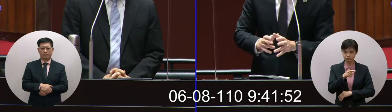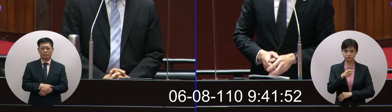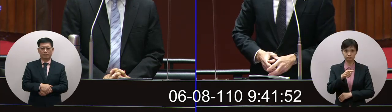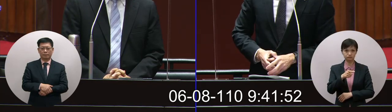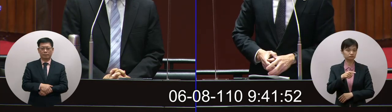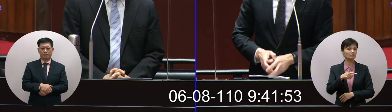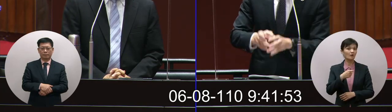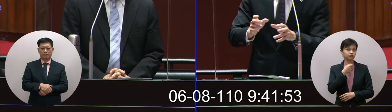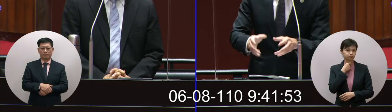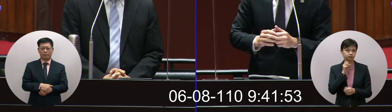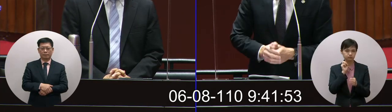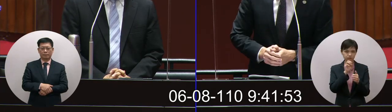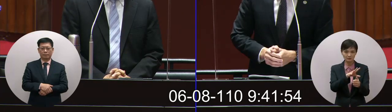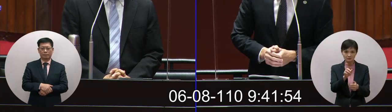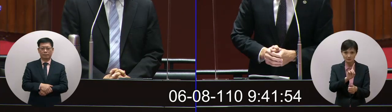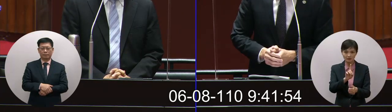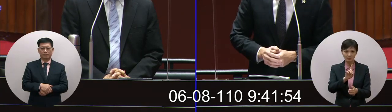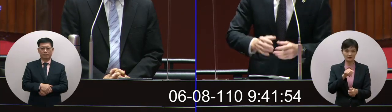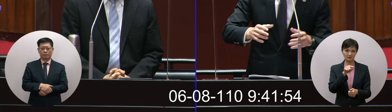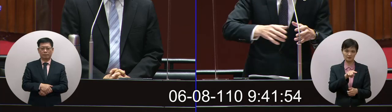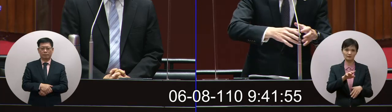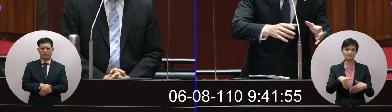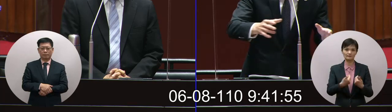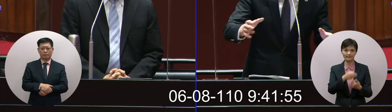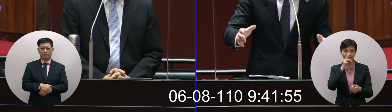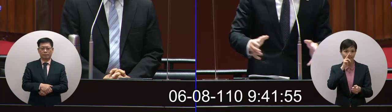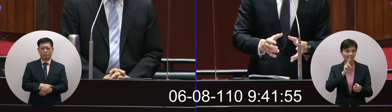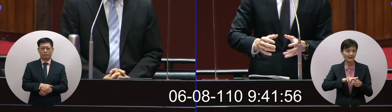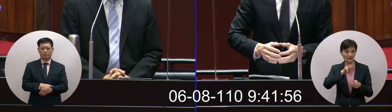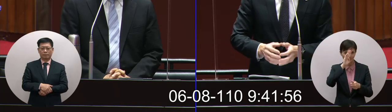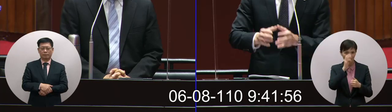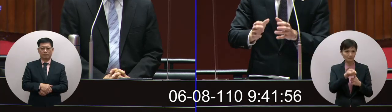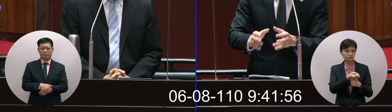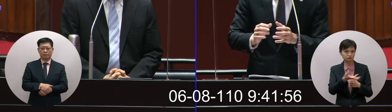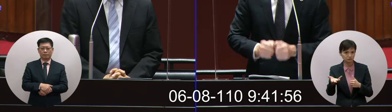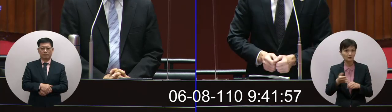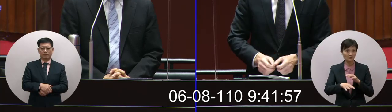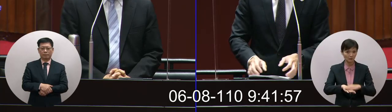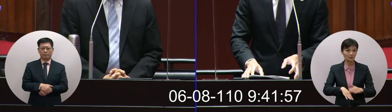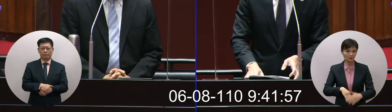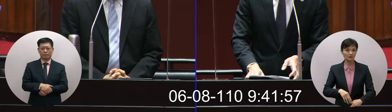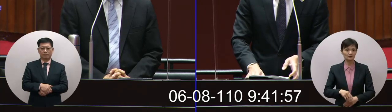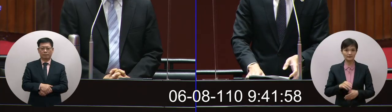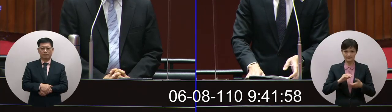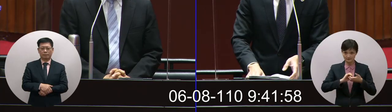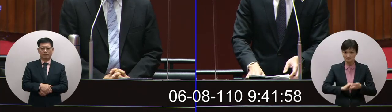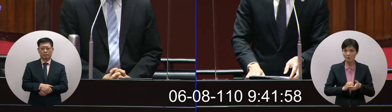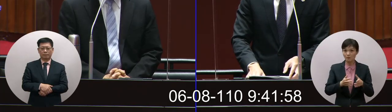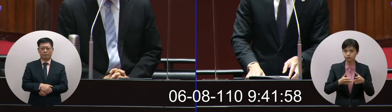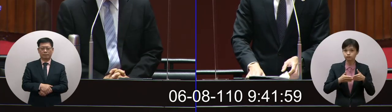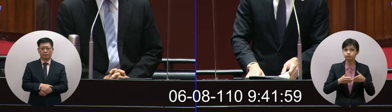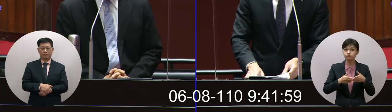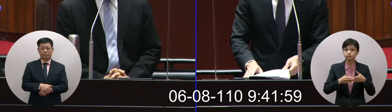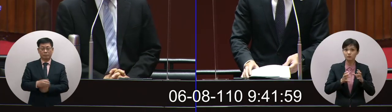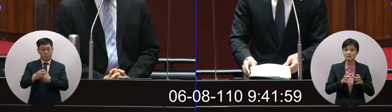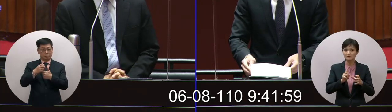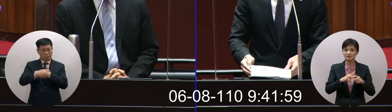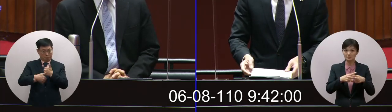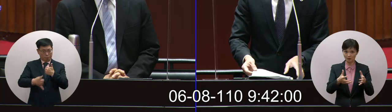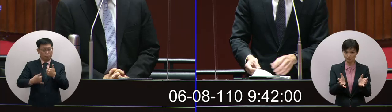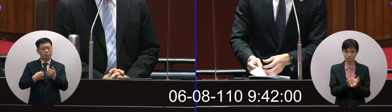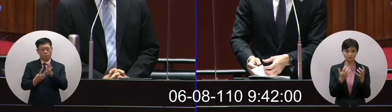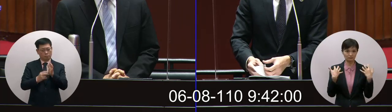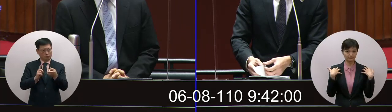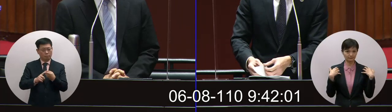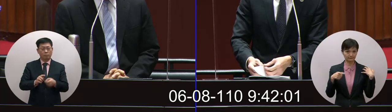颠倒造成防疫的破口嘛。所以讲吼，会当有一个小组专门来处理这个代志无？ 委员讲的计